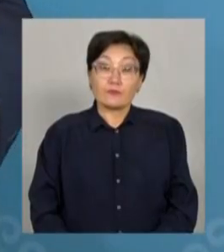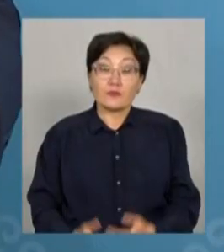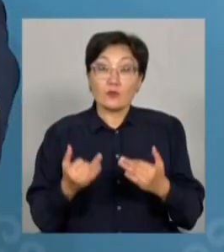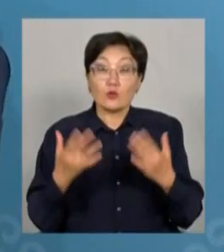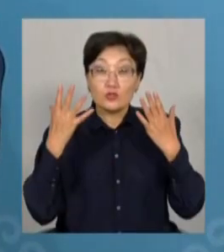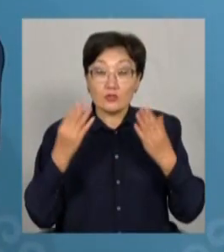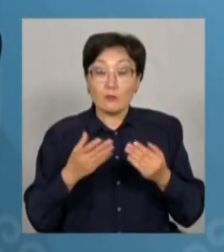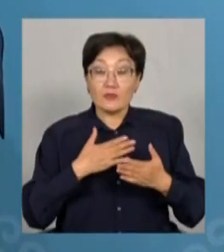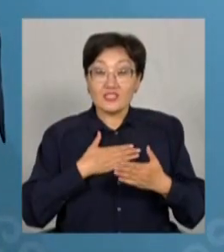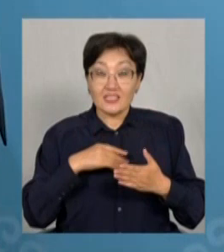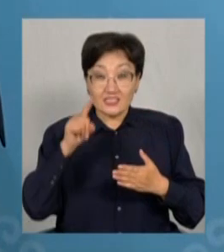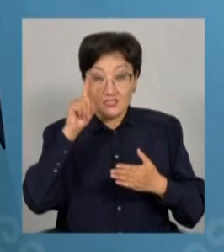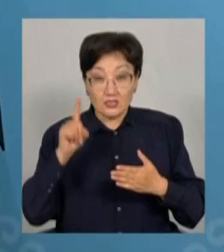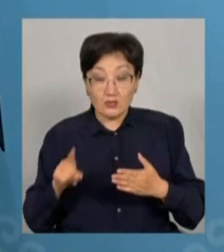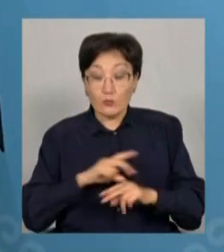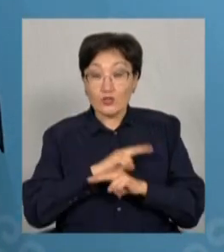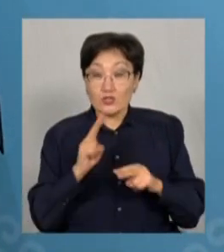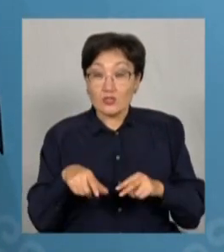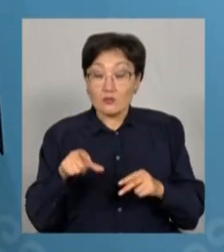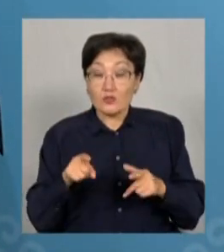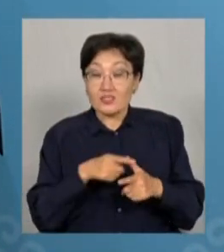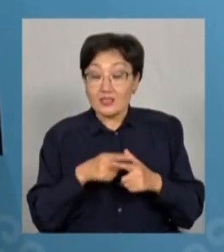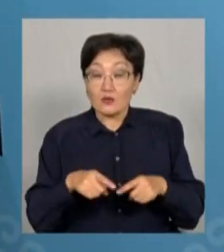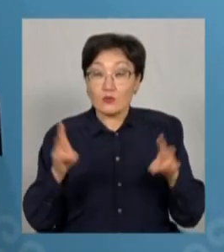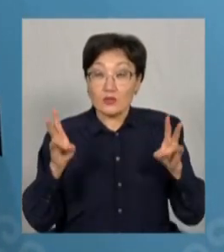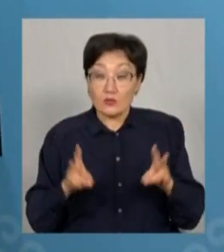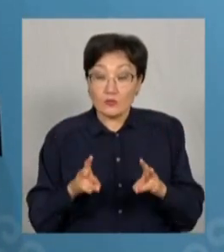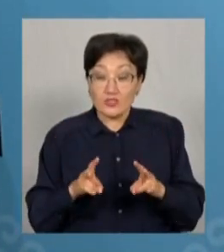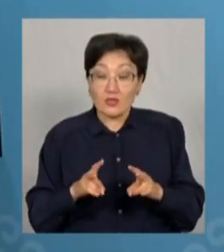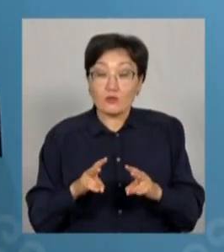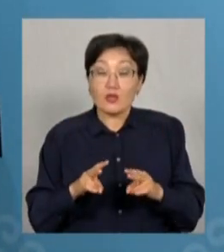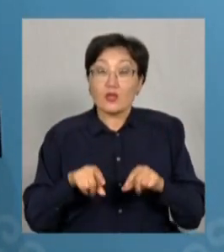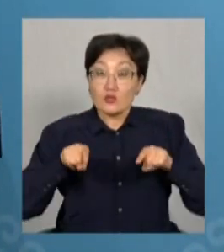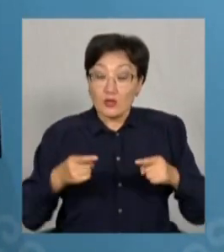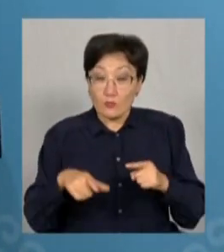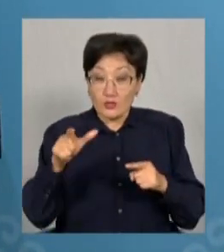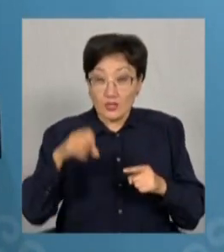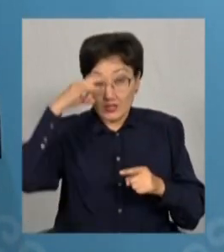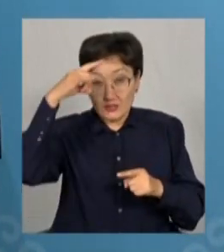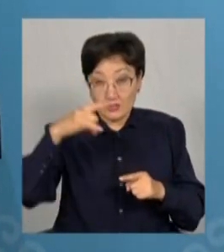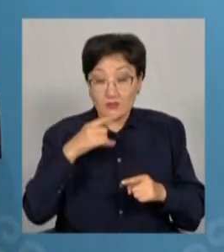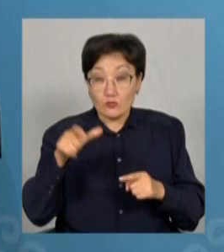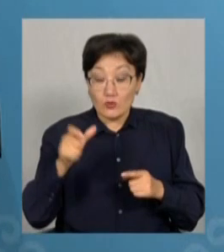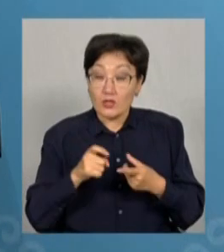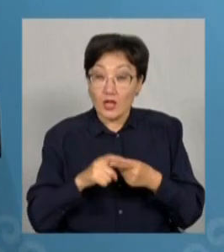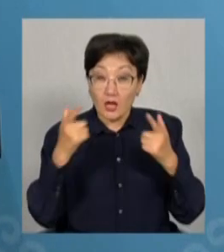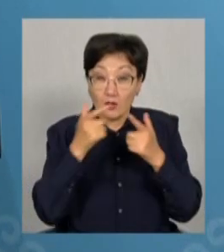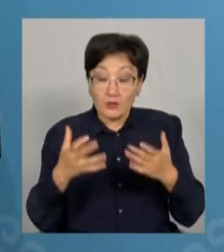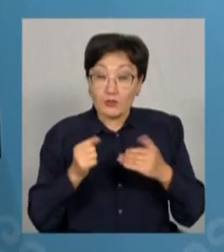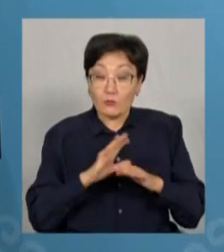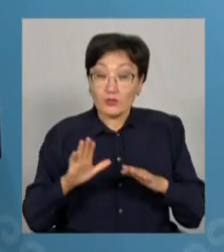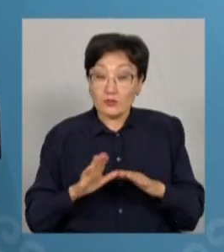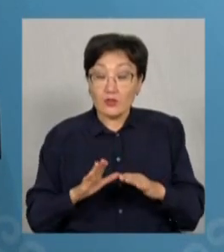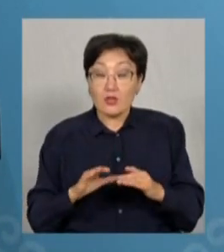Бүгінгі таңда бізге Израильде қаза болған, зардап шеккен және кепілге алынған қазақстандықтар туралы ақпарат келіп түскен жоқ.